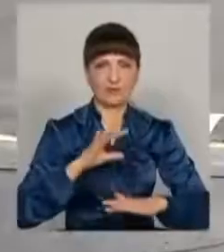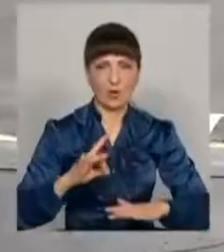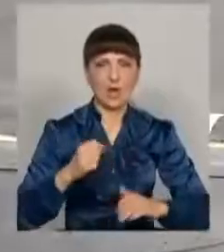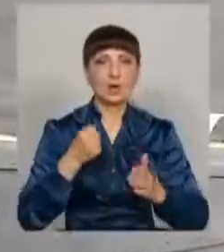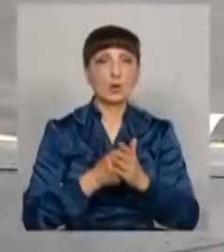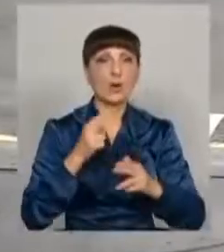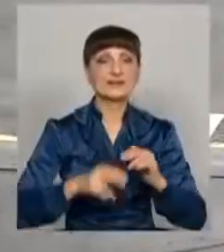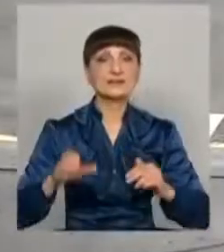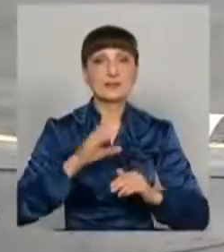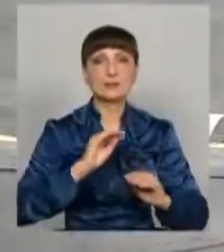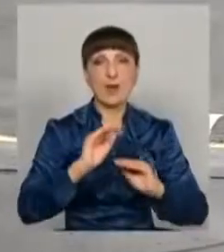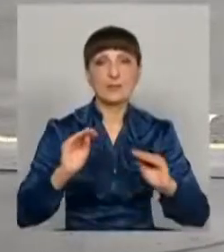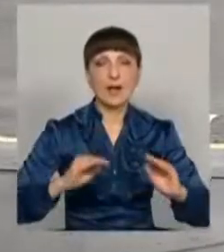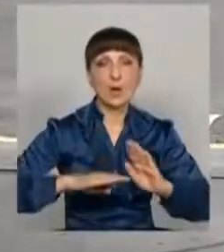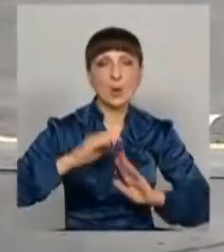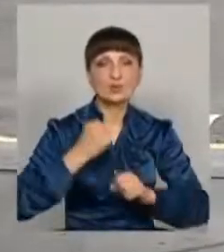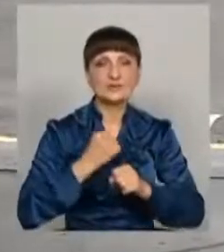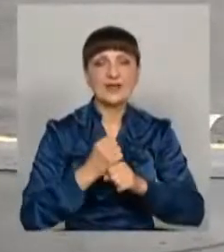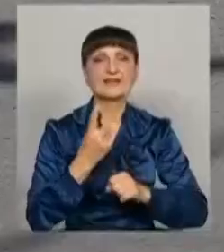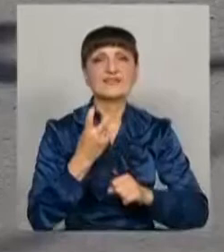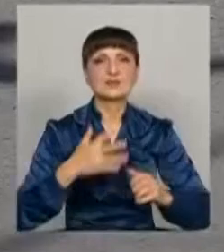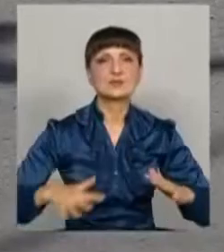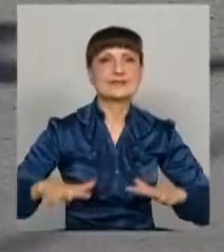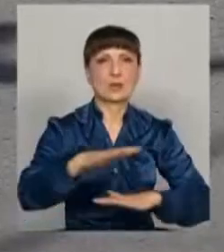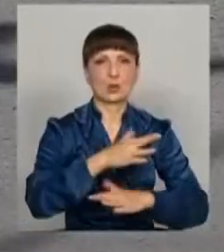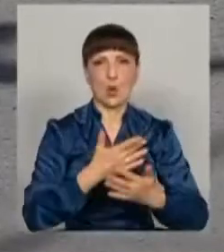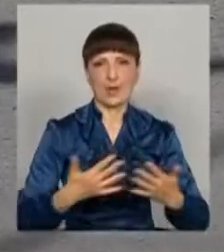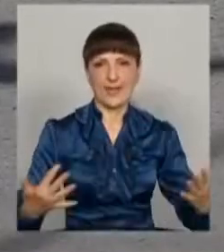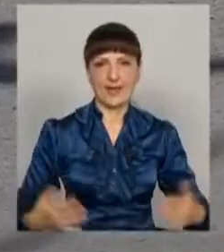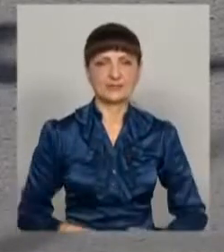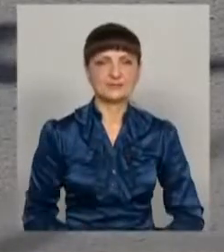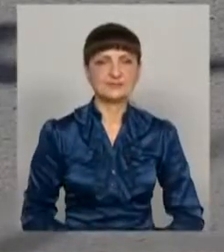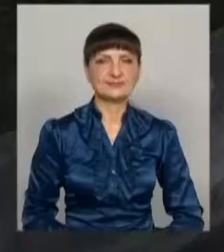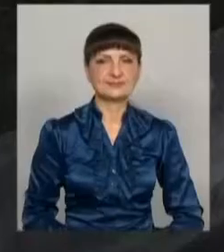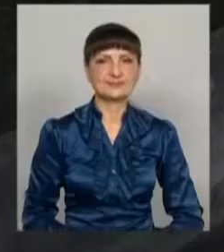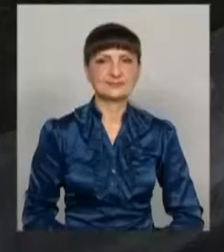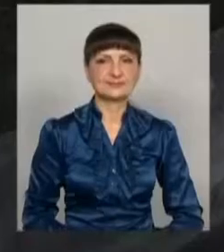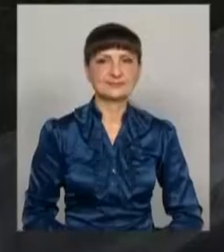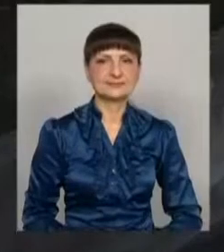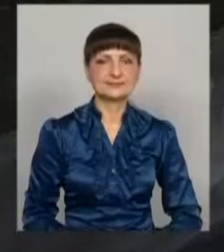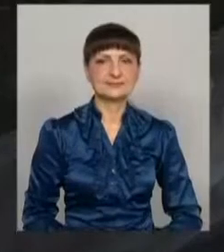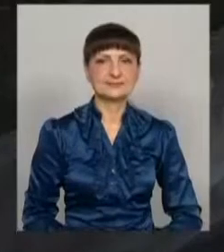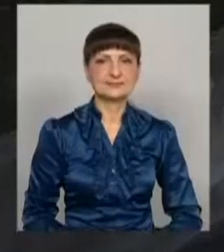конца сентября будет облагорожено около 200 территорий. Айдана Нураш, Айолым Кольжигыт, Жакслык Клипперген, телеканал Алматы.